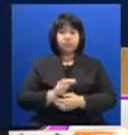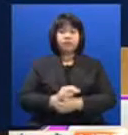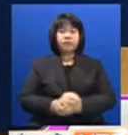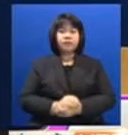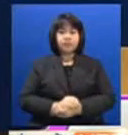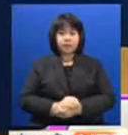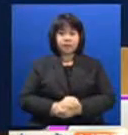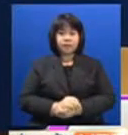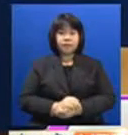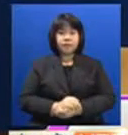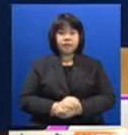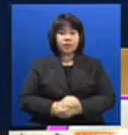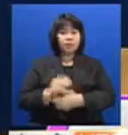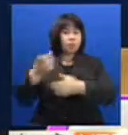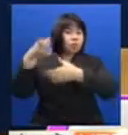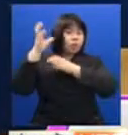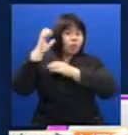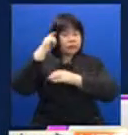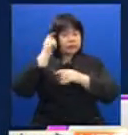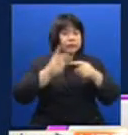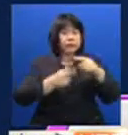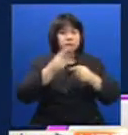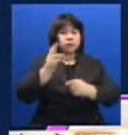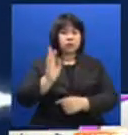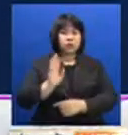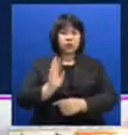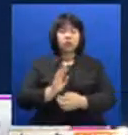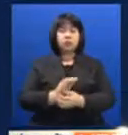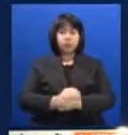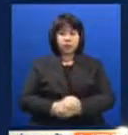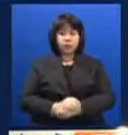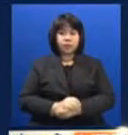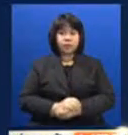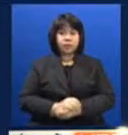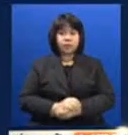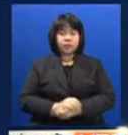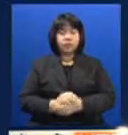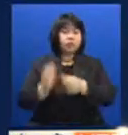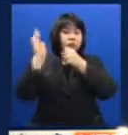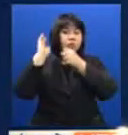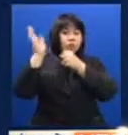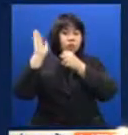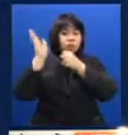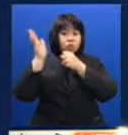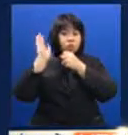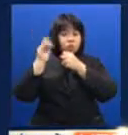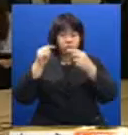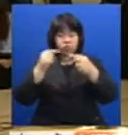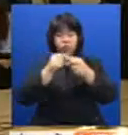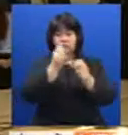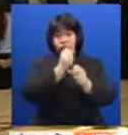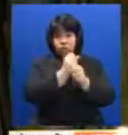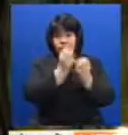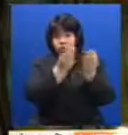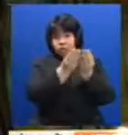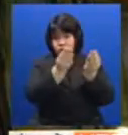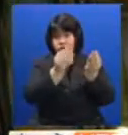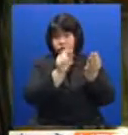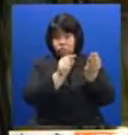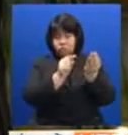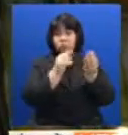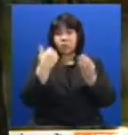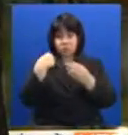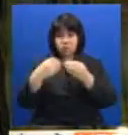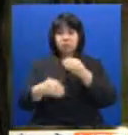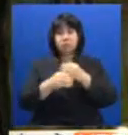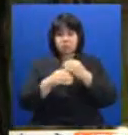ยุบพักให้มีผ Usersallas Lloydพนีคเลoodรัจ รัตนะวาญิยโขสกกรมาฏิการ ญกร่างรฐธิmanun saut่า ได้เพิ่มเติมเื